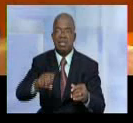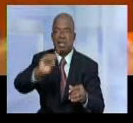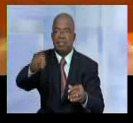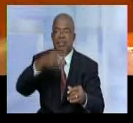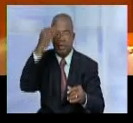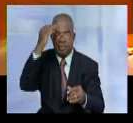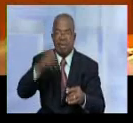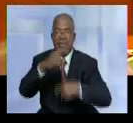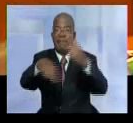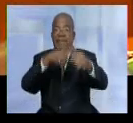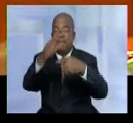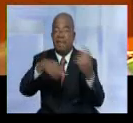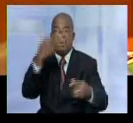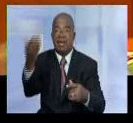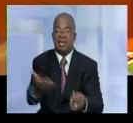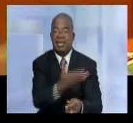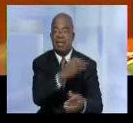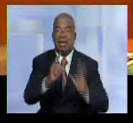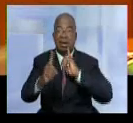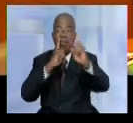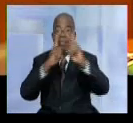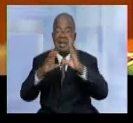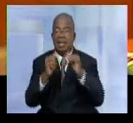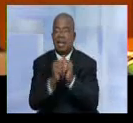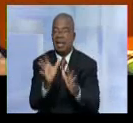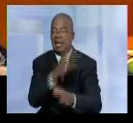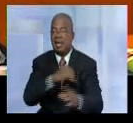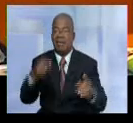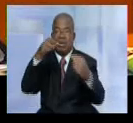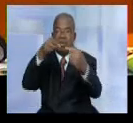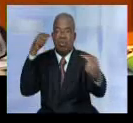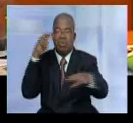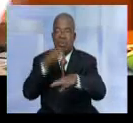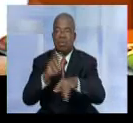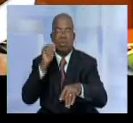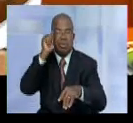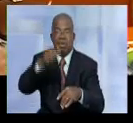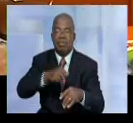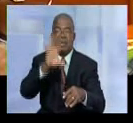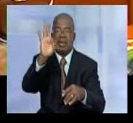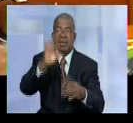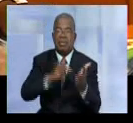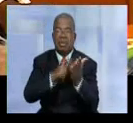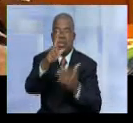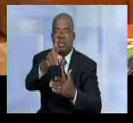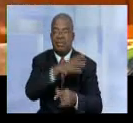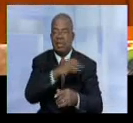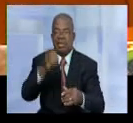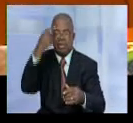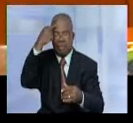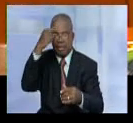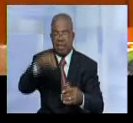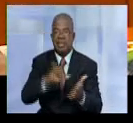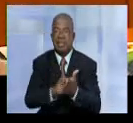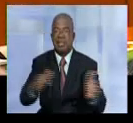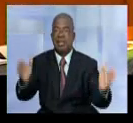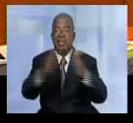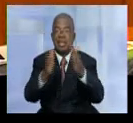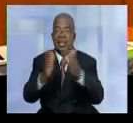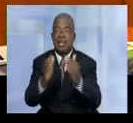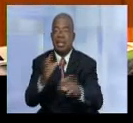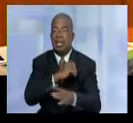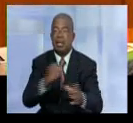recevra les partis d'opposition demain, jeudi 9 janvier, et je souhaite que cette rencontre